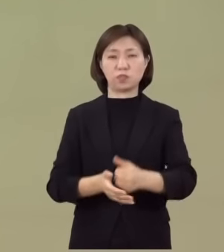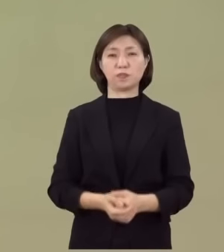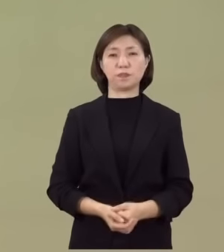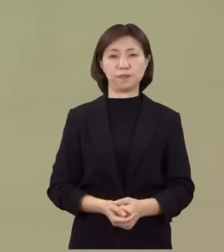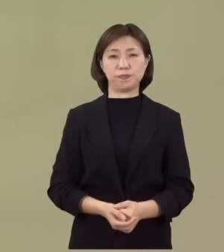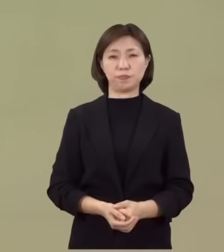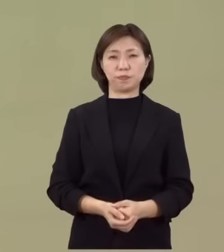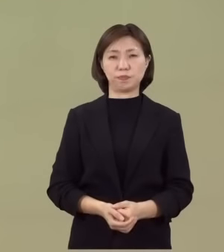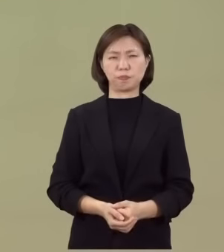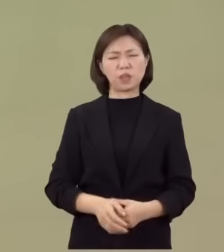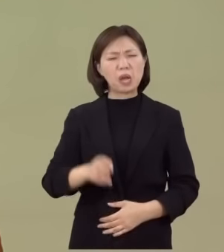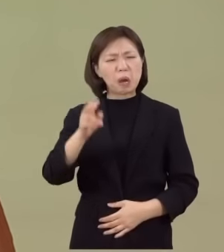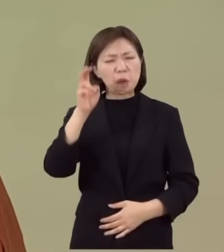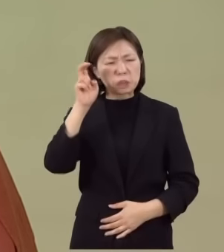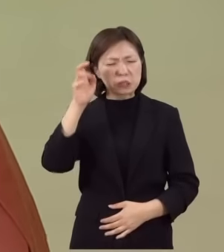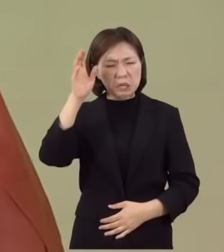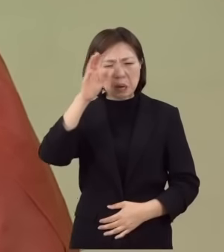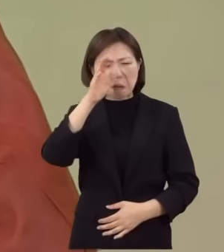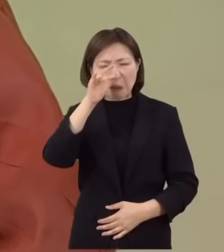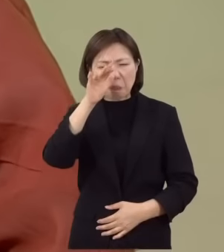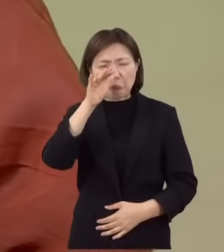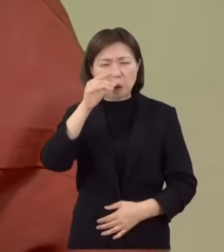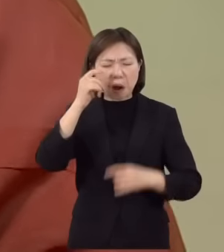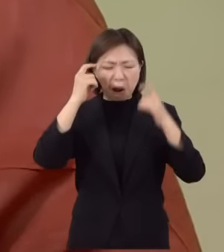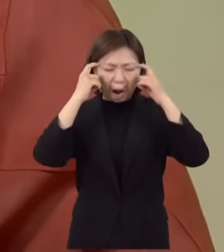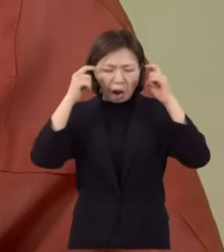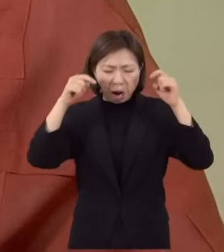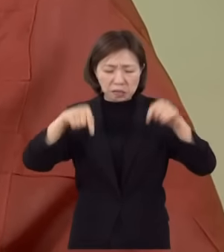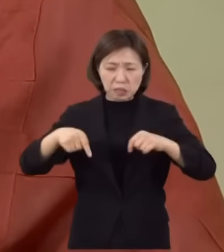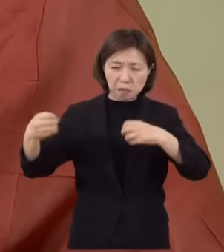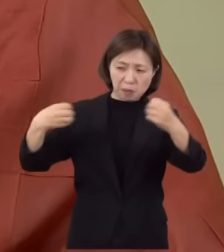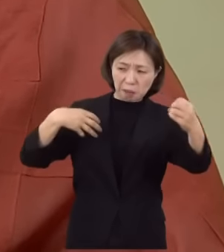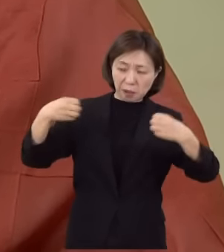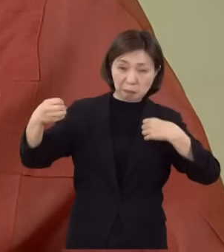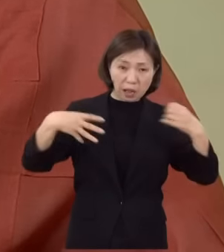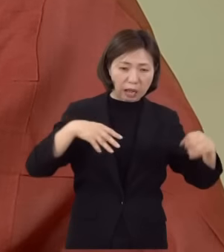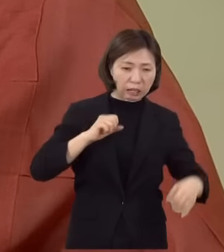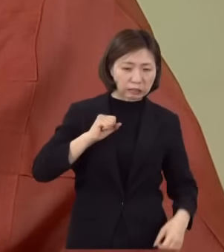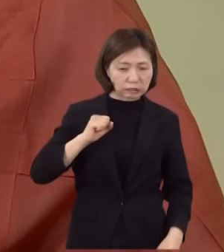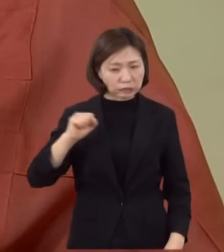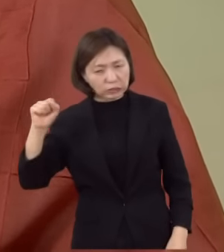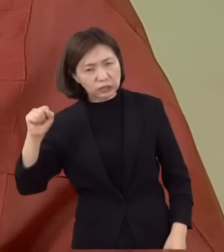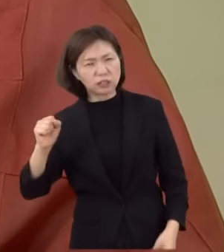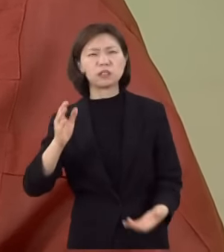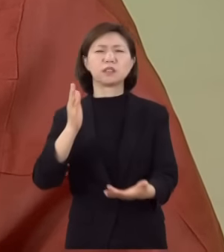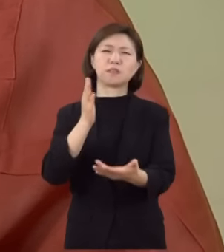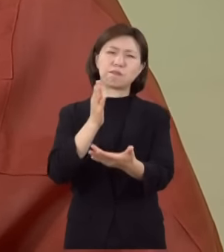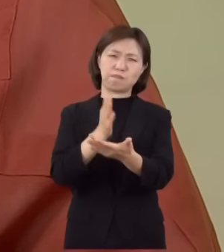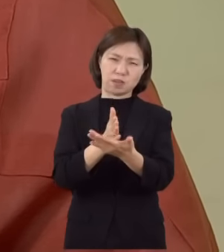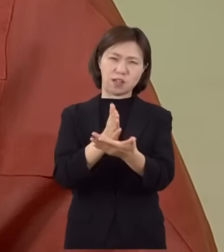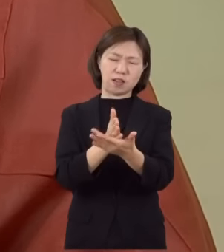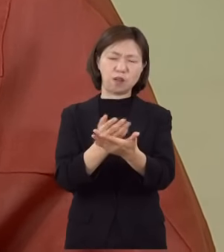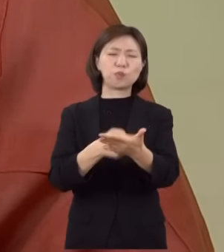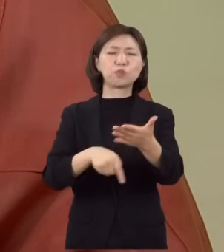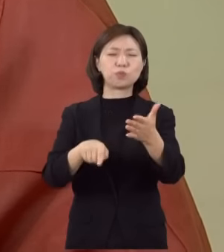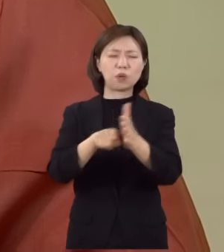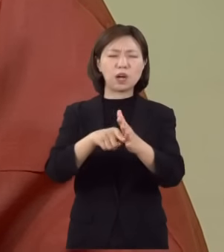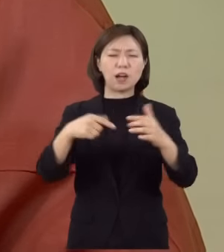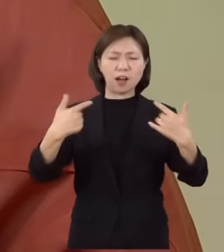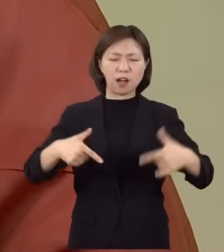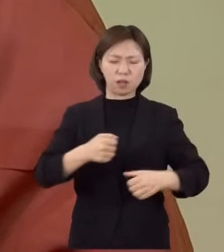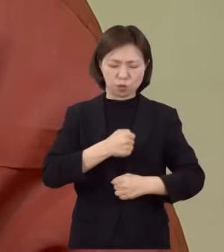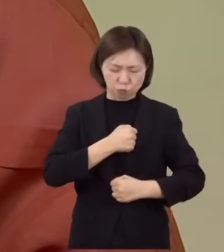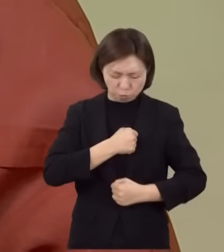혹시라도 바보들이 짓거리는 어리석은 말을 절대 따르지 않도록